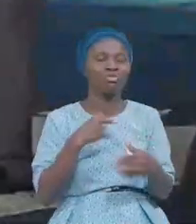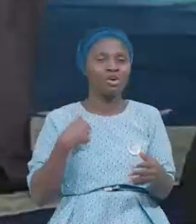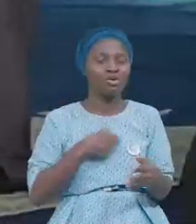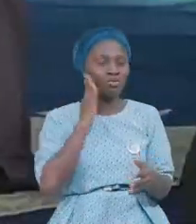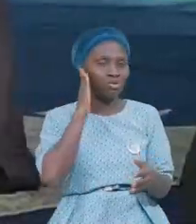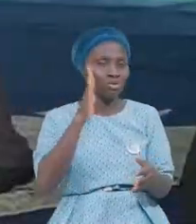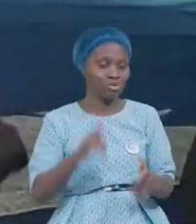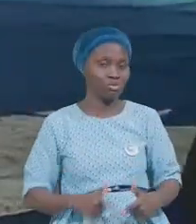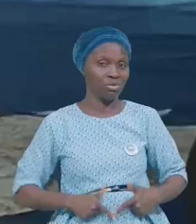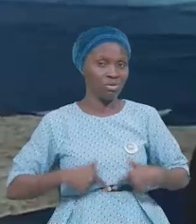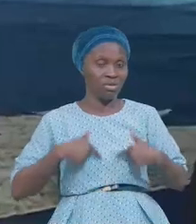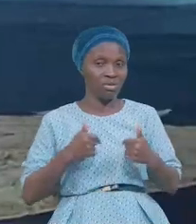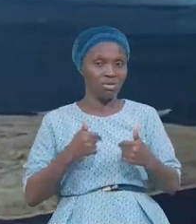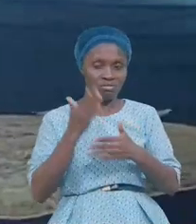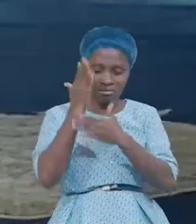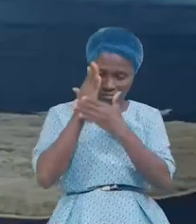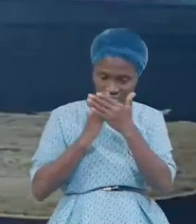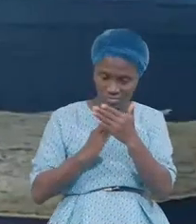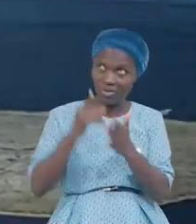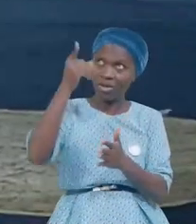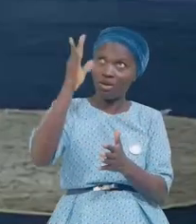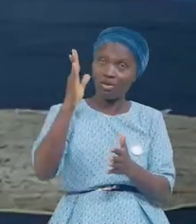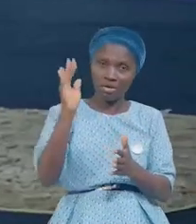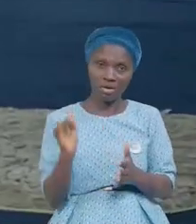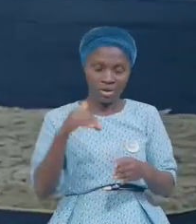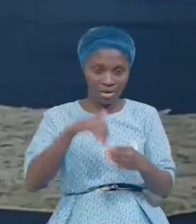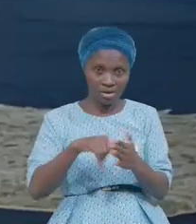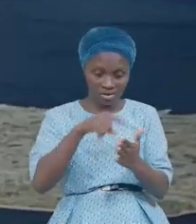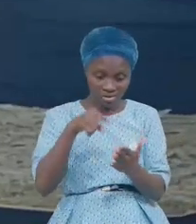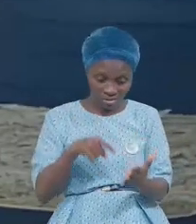la justice et la piété.